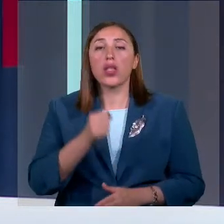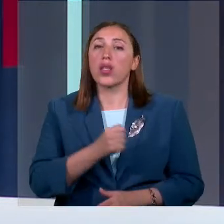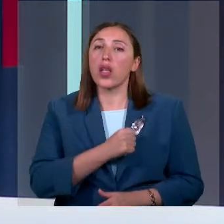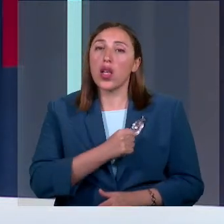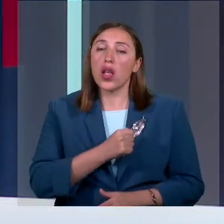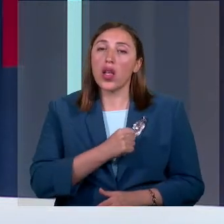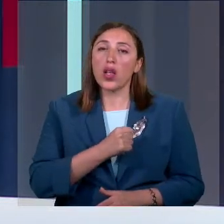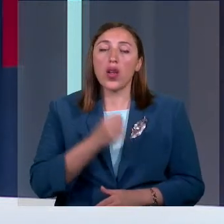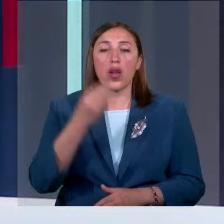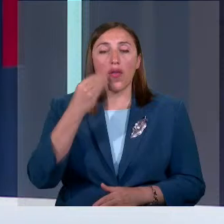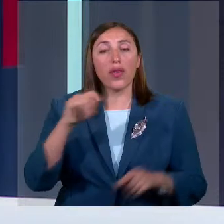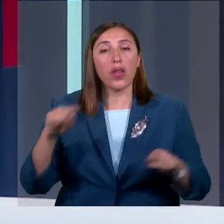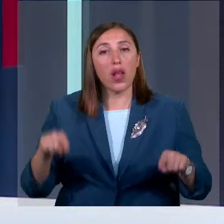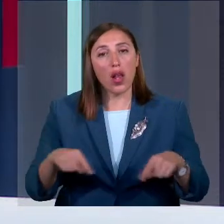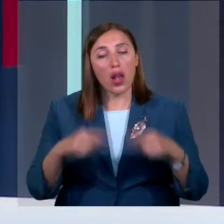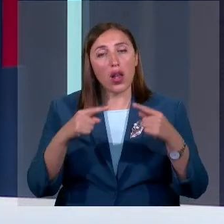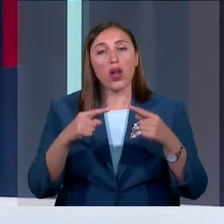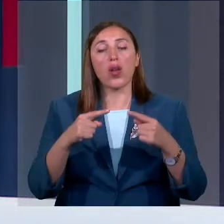ուժերի պոտենցիալը